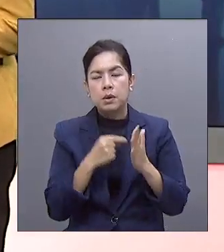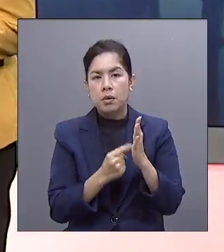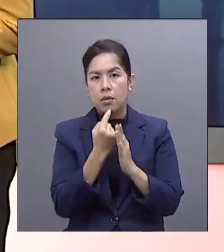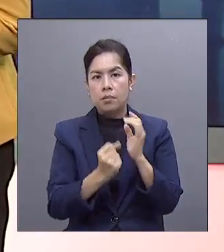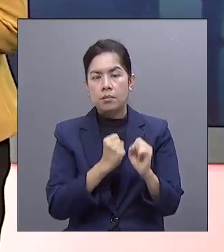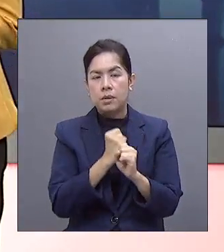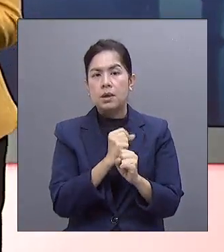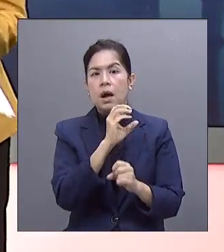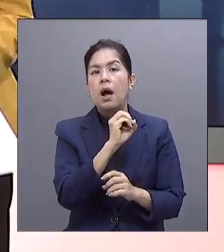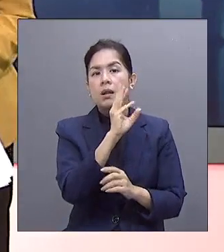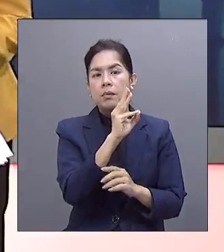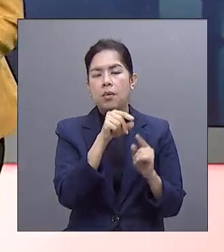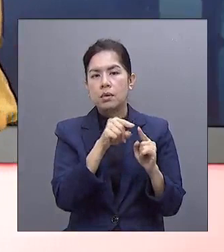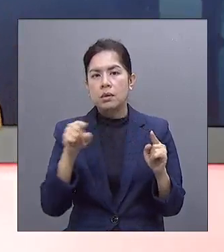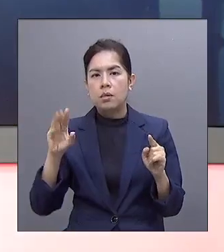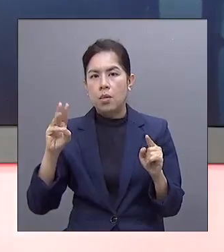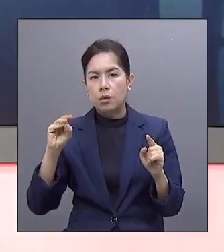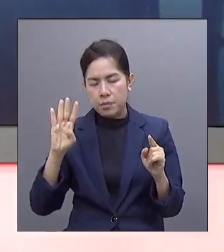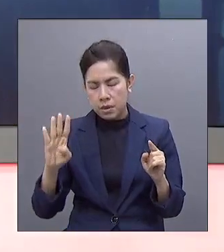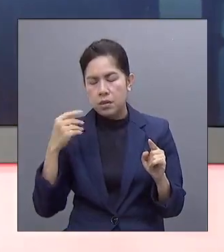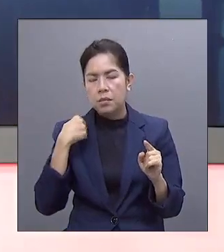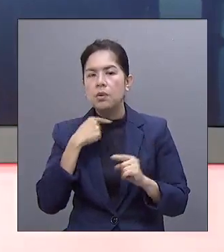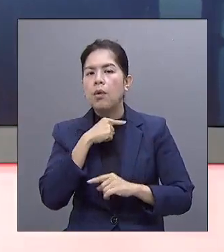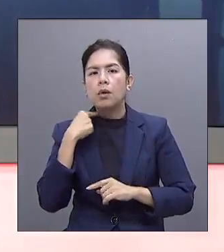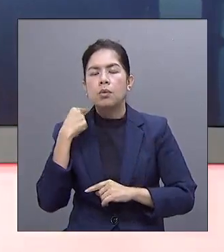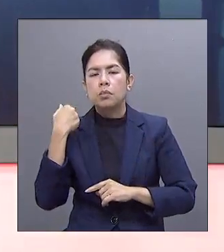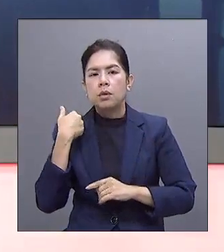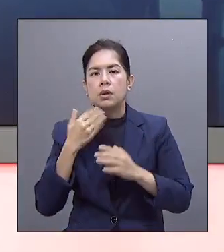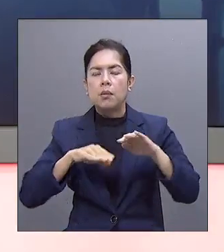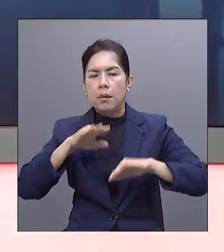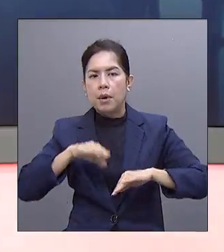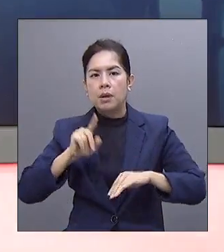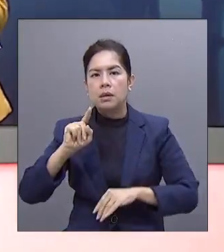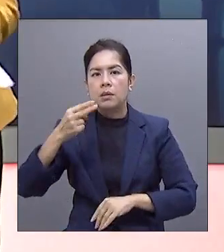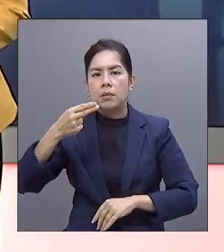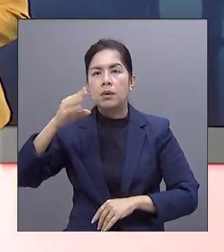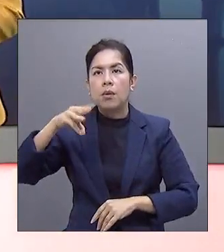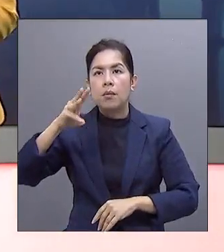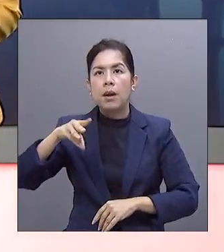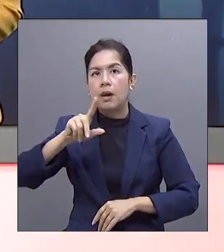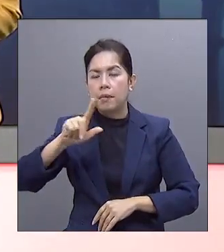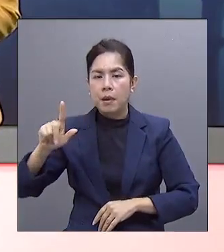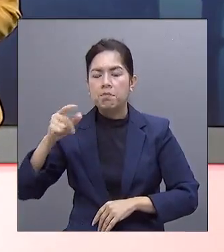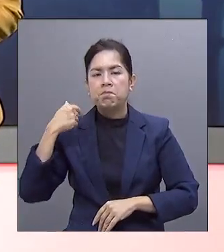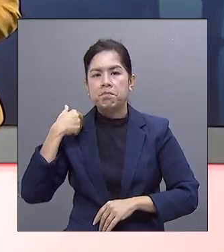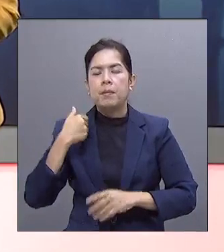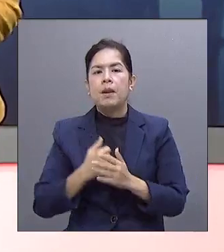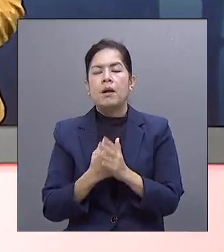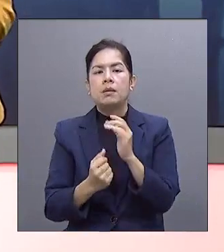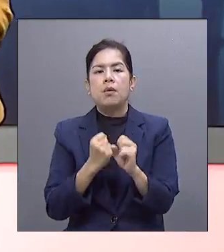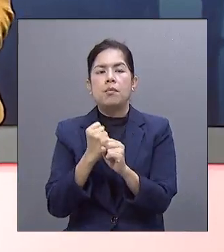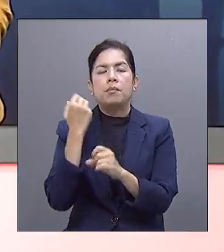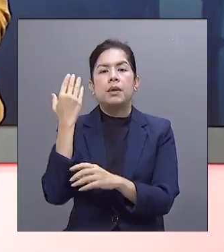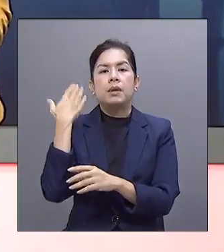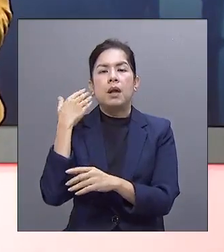2556 -2564เลยนะคะตัวเลขเกือบๆ 16,000ล้านบาทค่ะและผลประกอบการเมื่อปีที่แล้วแล้วนะ